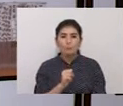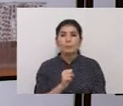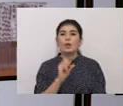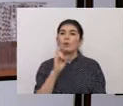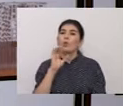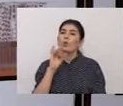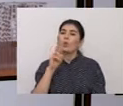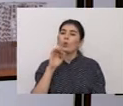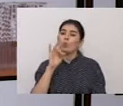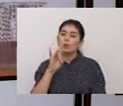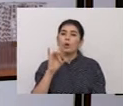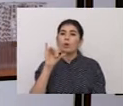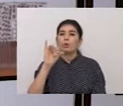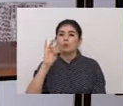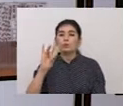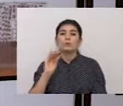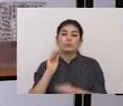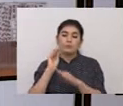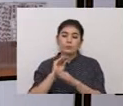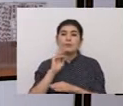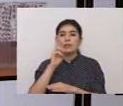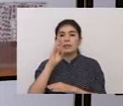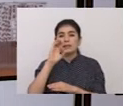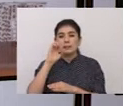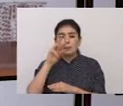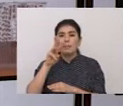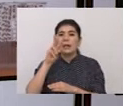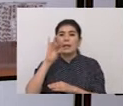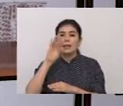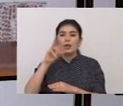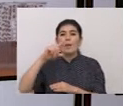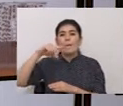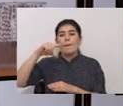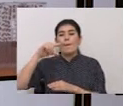bo'lur tarkibidagi ur qo'shimchalari kesimlik belgisi hisoblanadi.